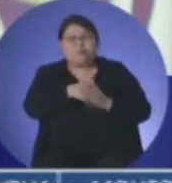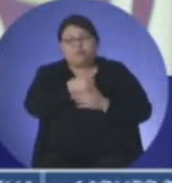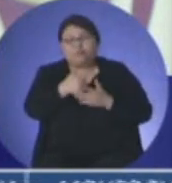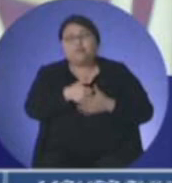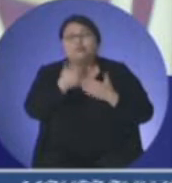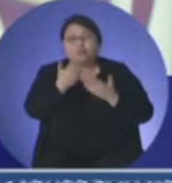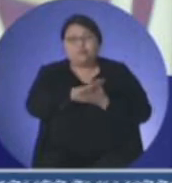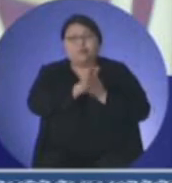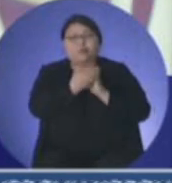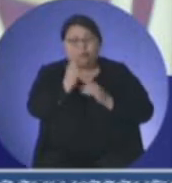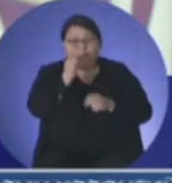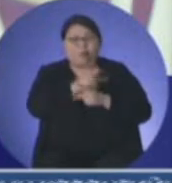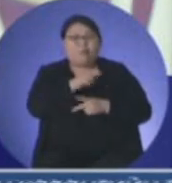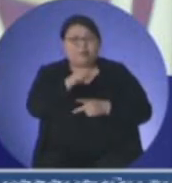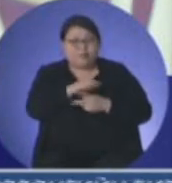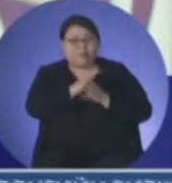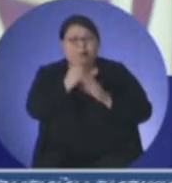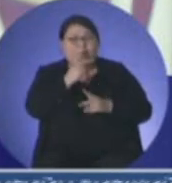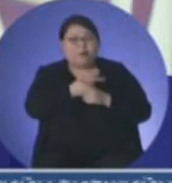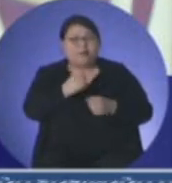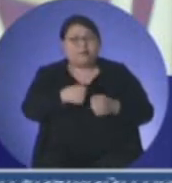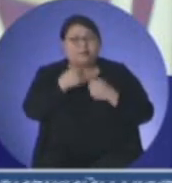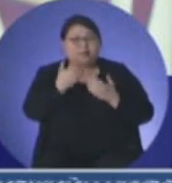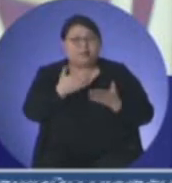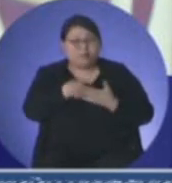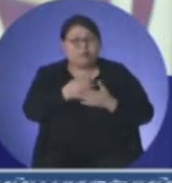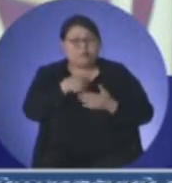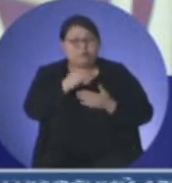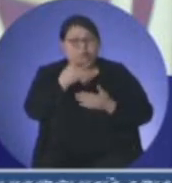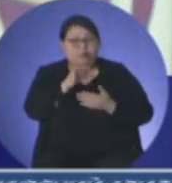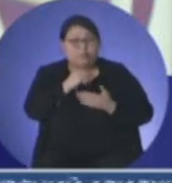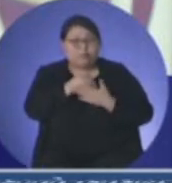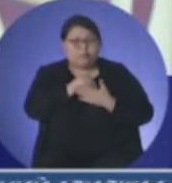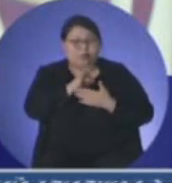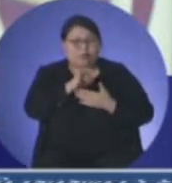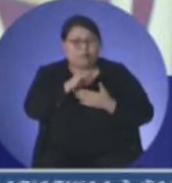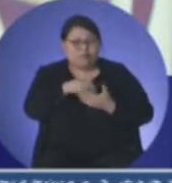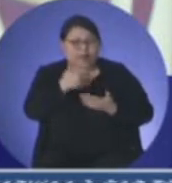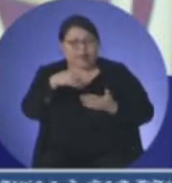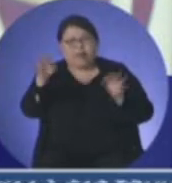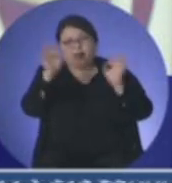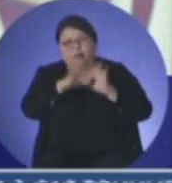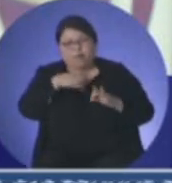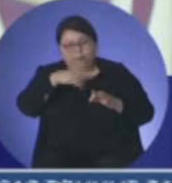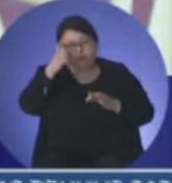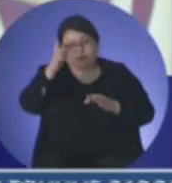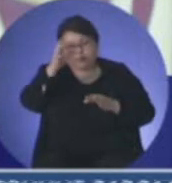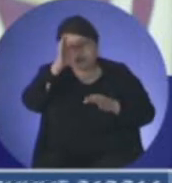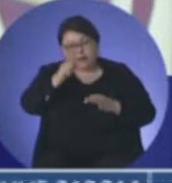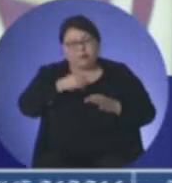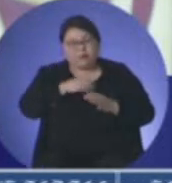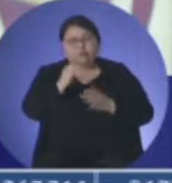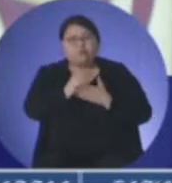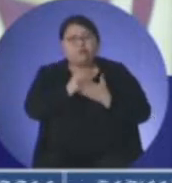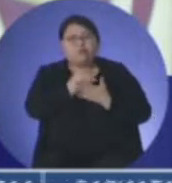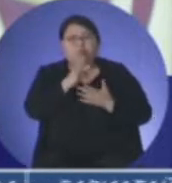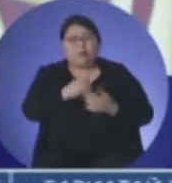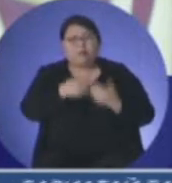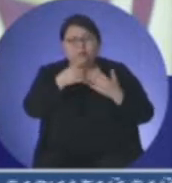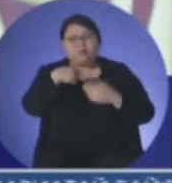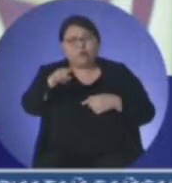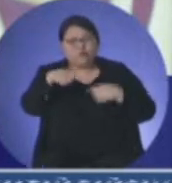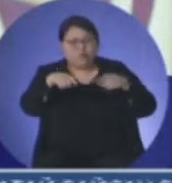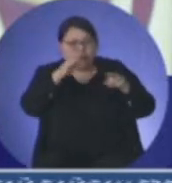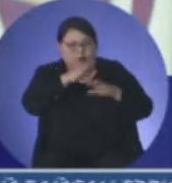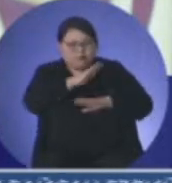гэсэн хуультай. Хууль гарснаас хойш журам нь огт гараагүй. Боловсролын сайдтай хамтраа журмаа гаргах хэст. Тэр хүүхдүүдийн тэр